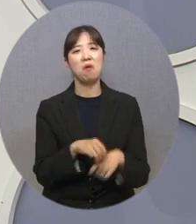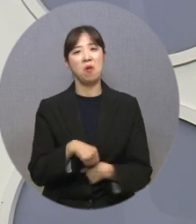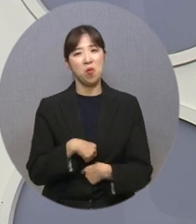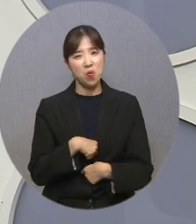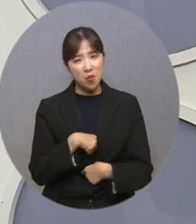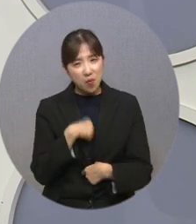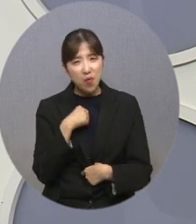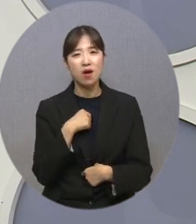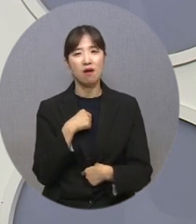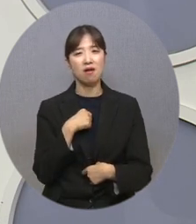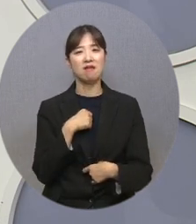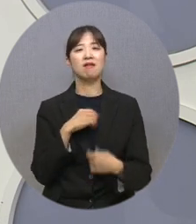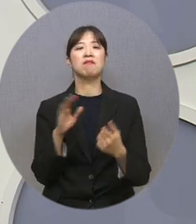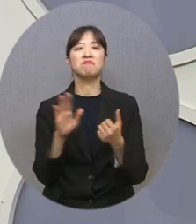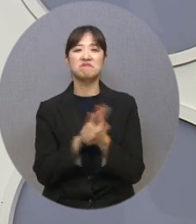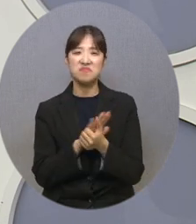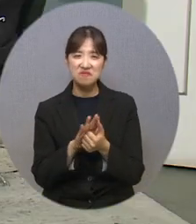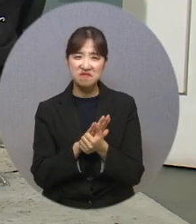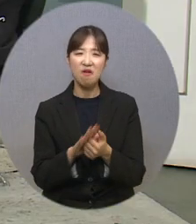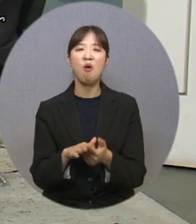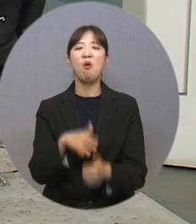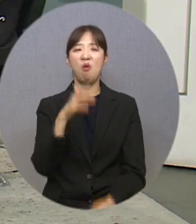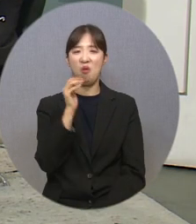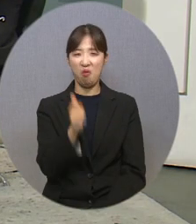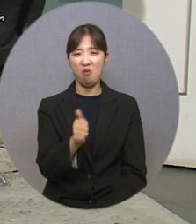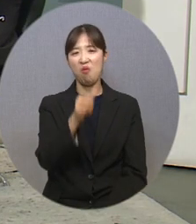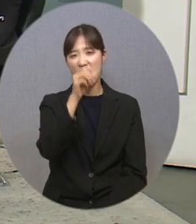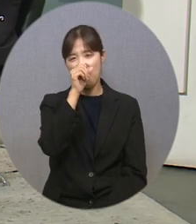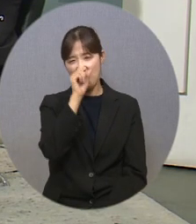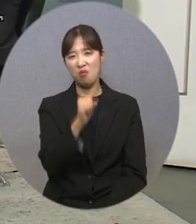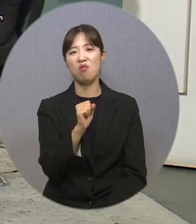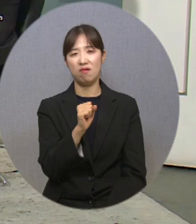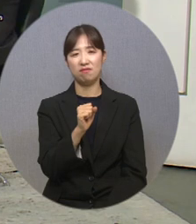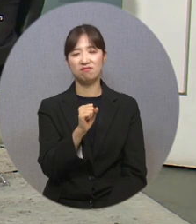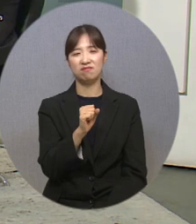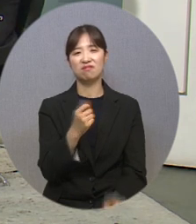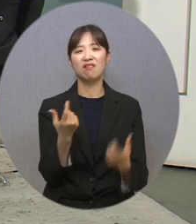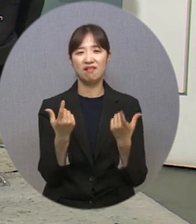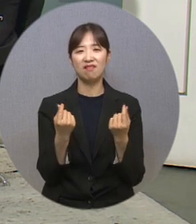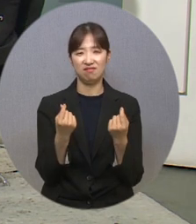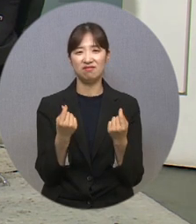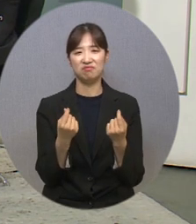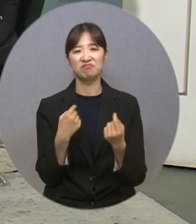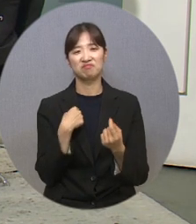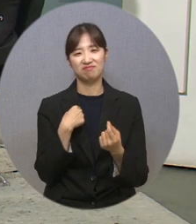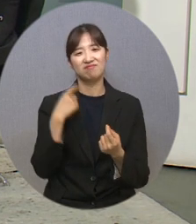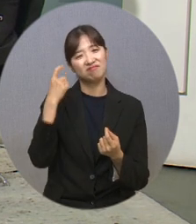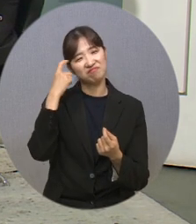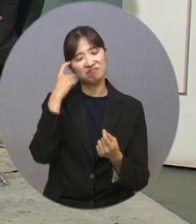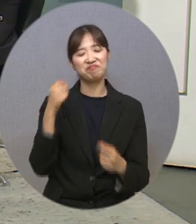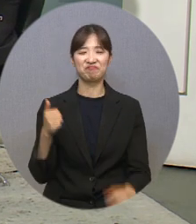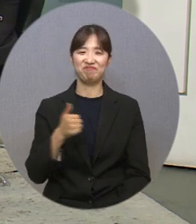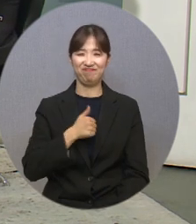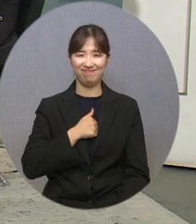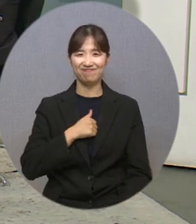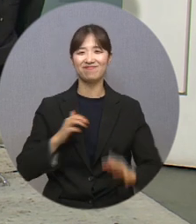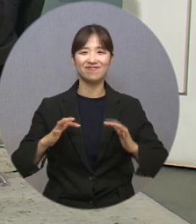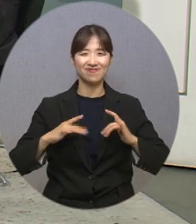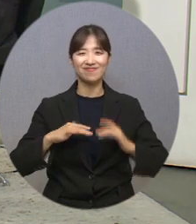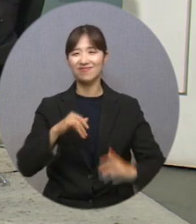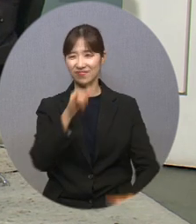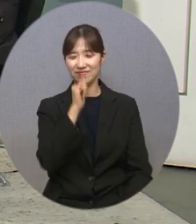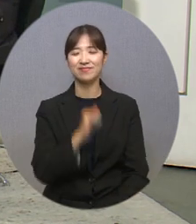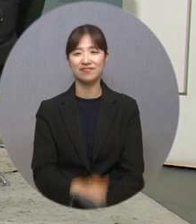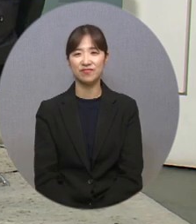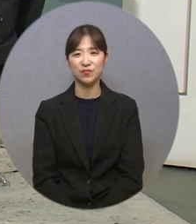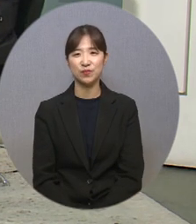정직하고 친절하면 세계 최고 가는 그런 으뜸 가는 민족이 될 수 있다. 저는 그런 프라우드한 자랑스러운 생각을 갖고